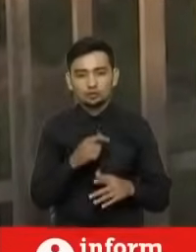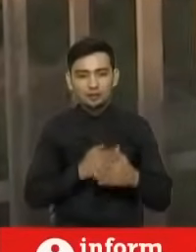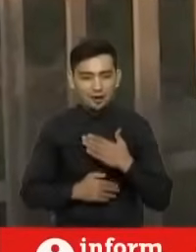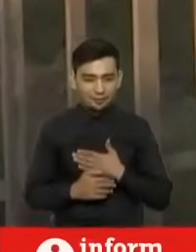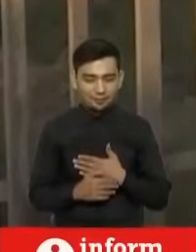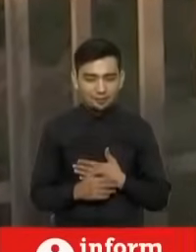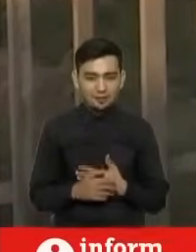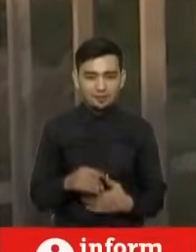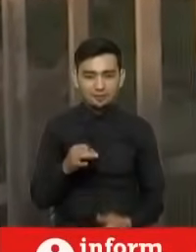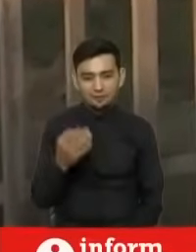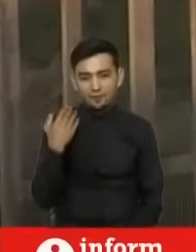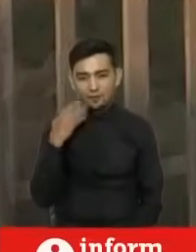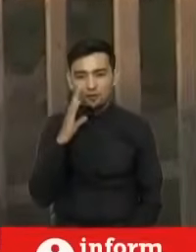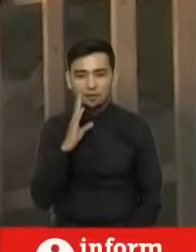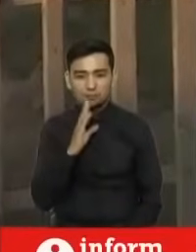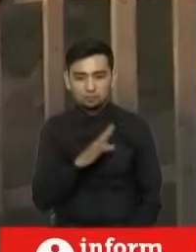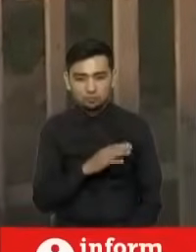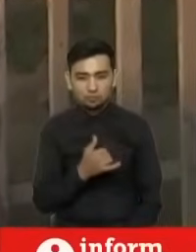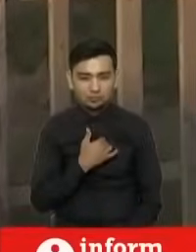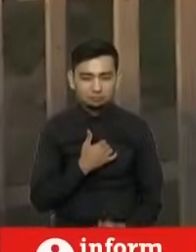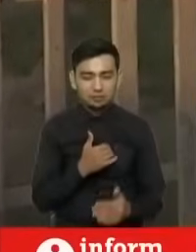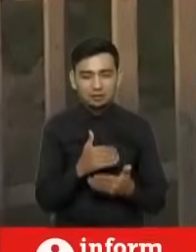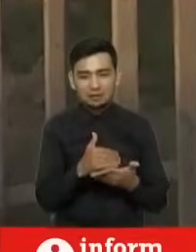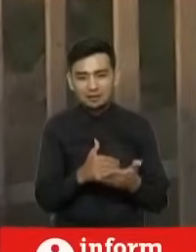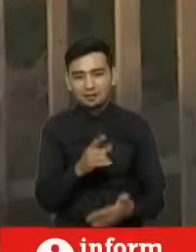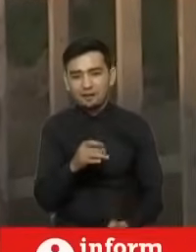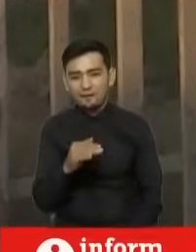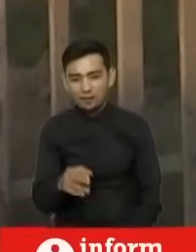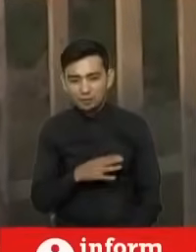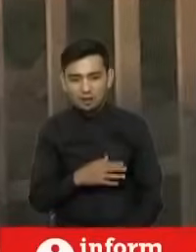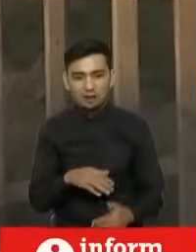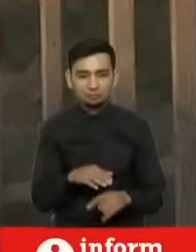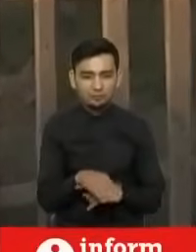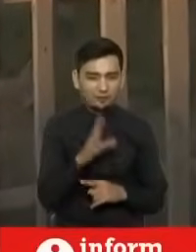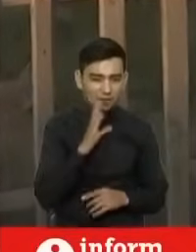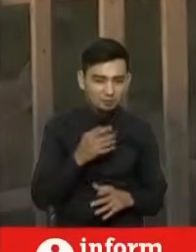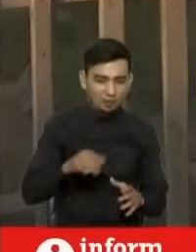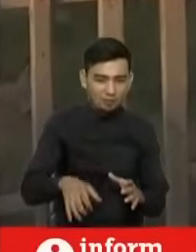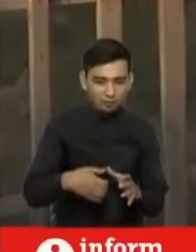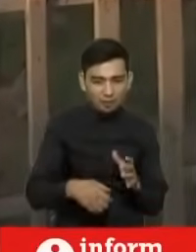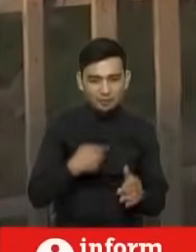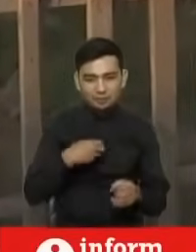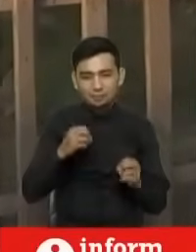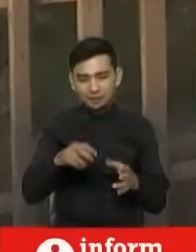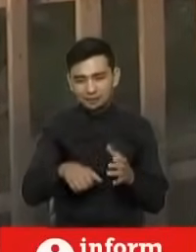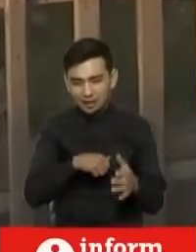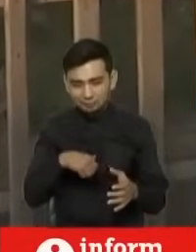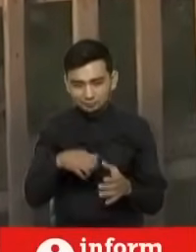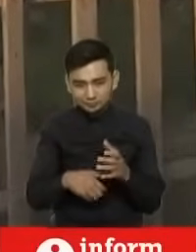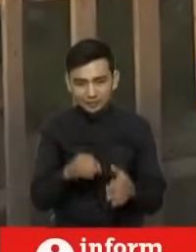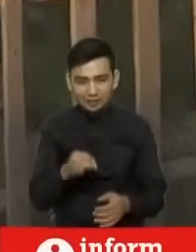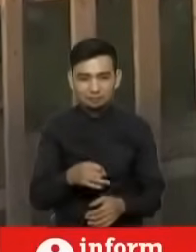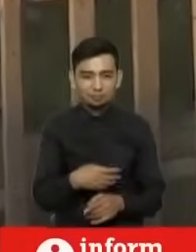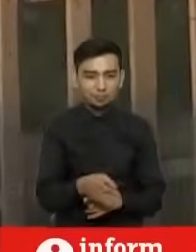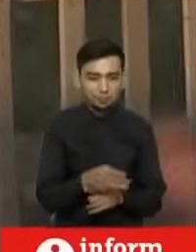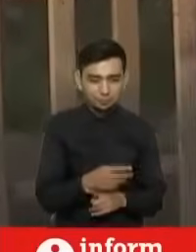Очень рады. Раньше вода была у нас по графику. В связи с отсутствием воды в колодце мы вырыли скважину и таким образом поливали